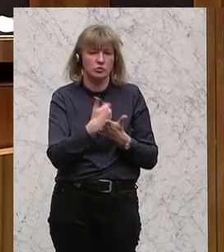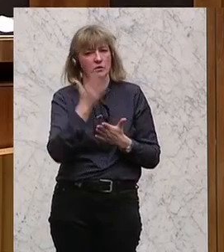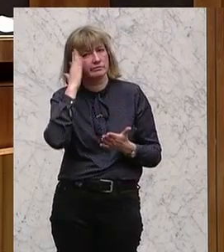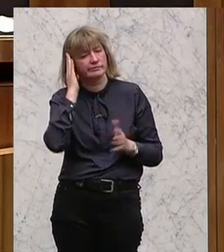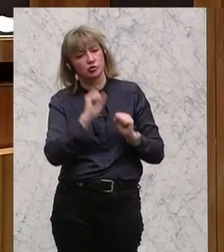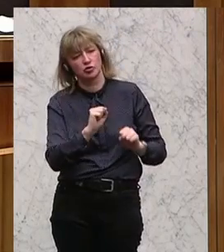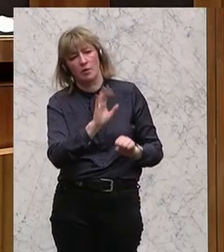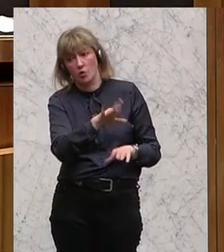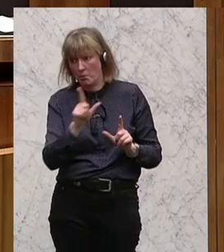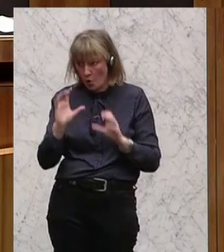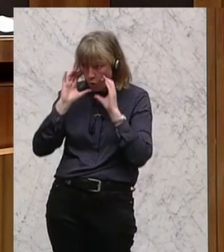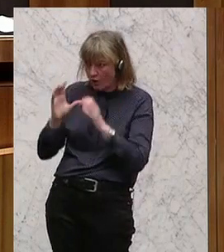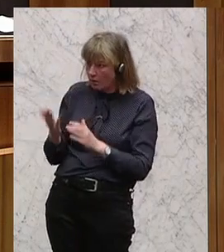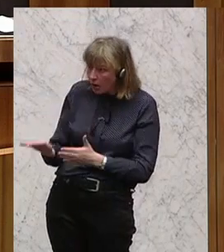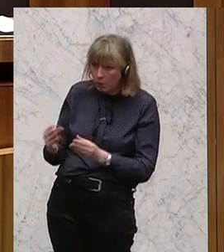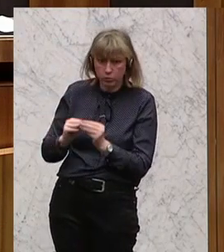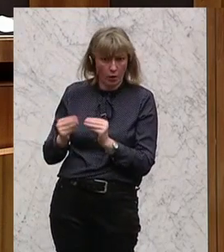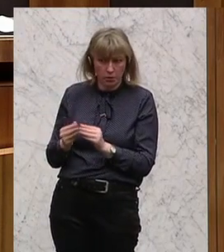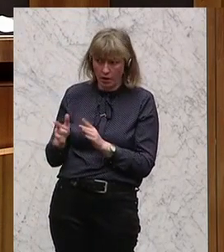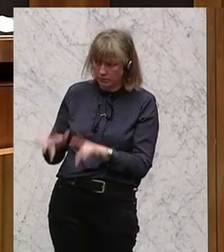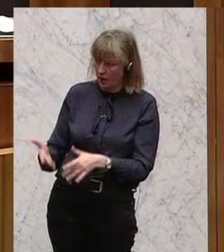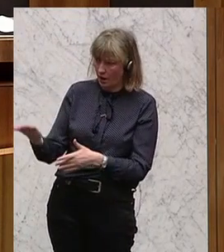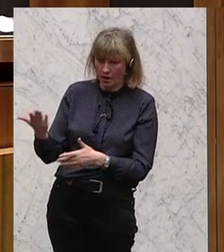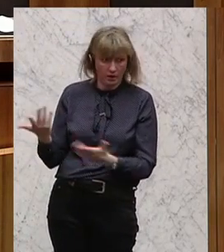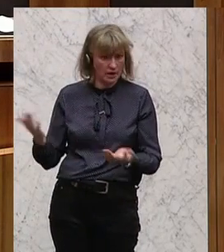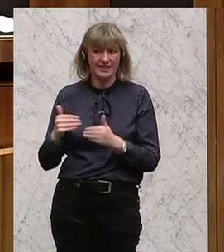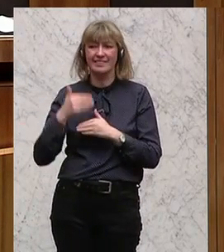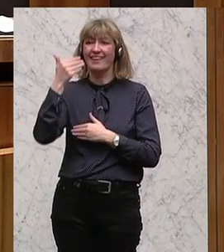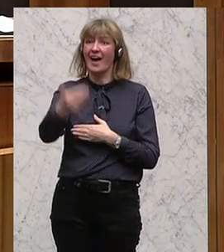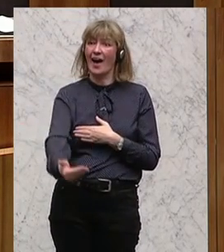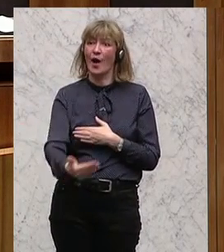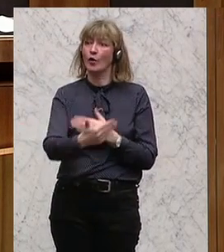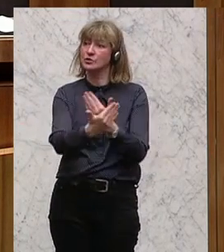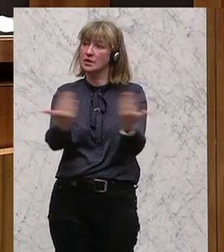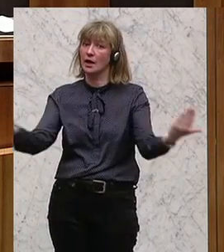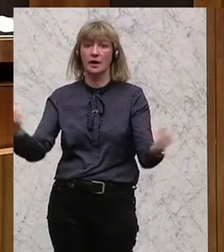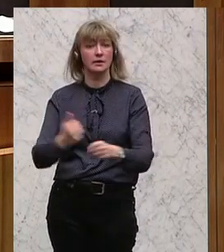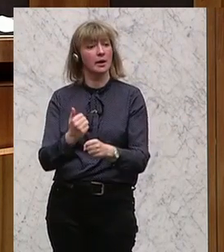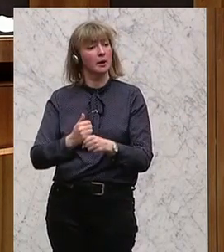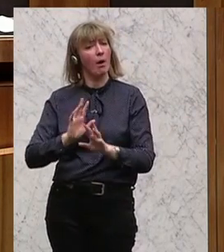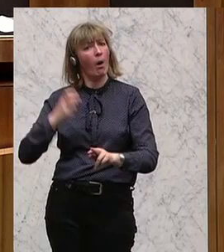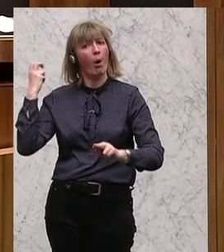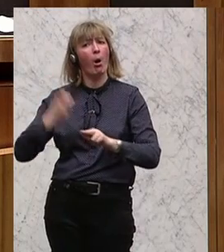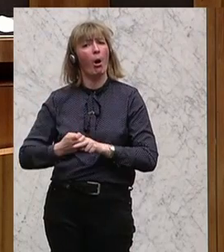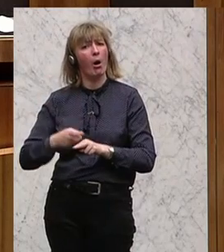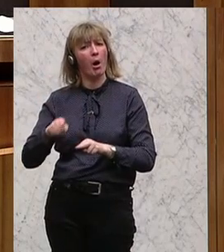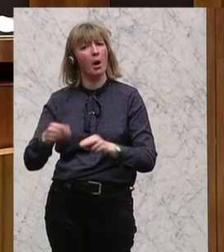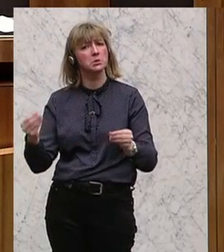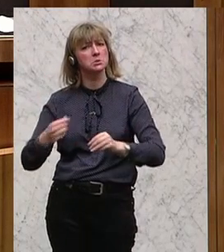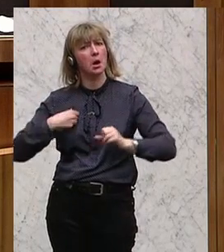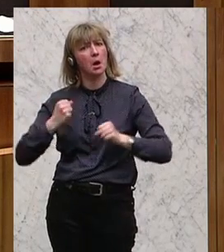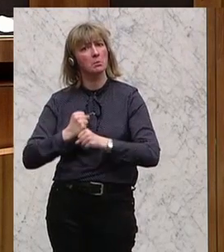anderes. Aber bei der ÖVP ist das Problem schon gegeben, dass man nach außen hin so tut, als würde man einen harten Kurs in dieser Frage